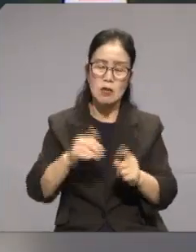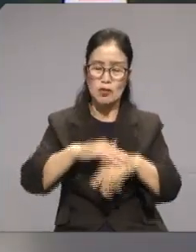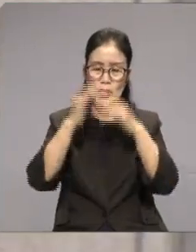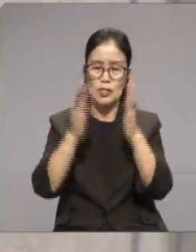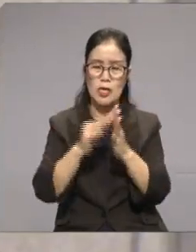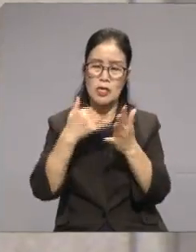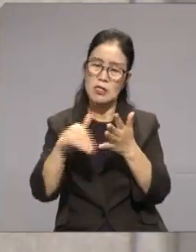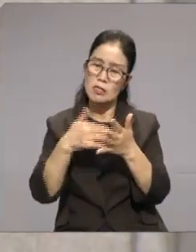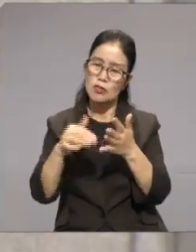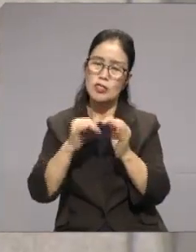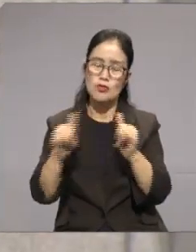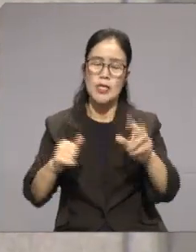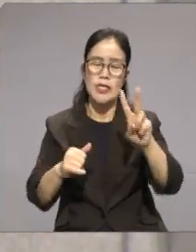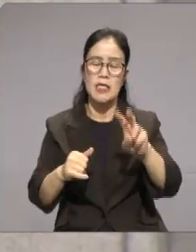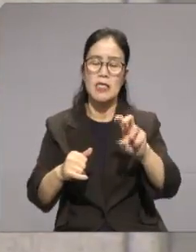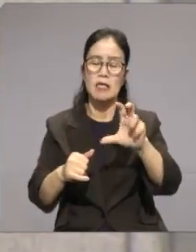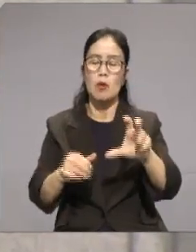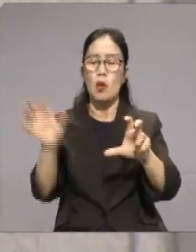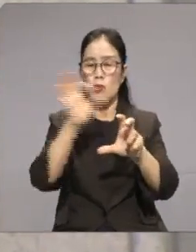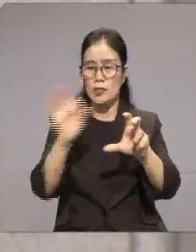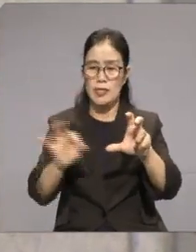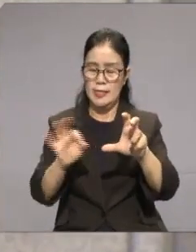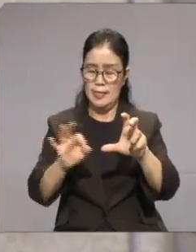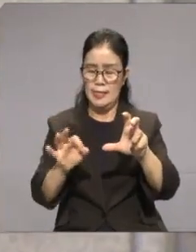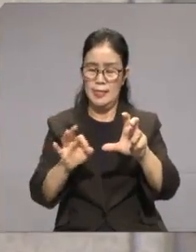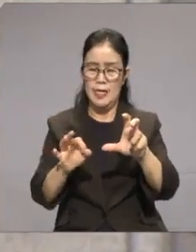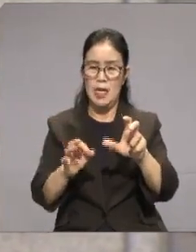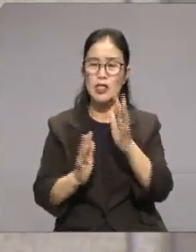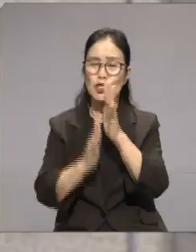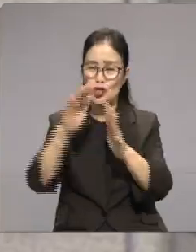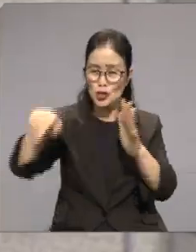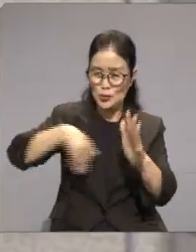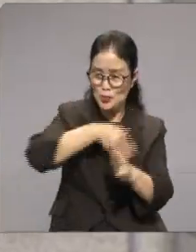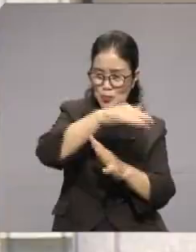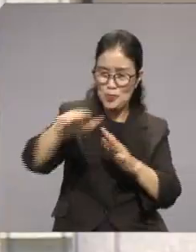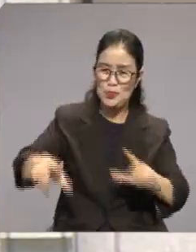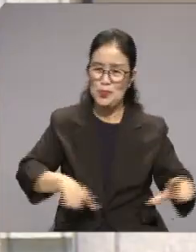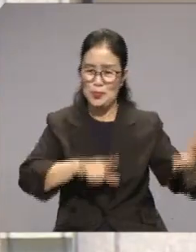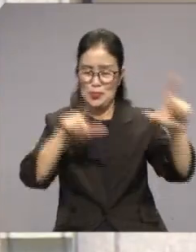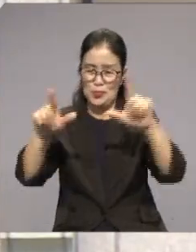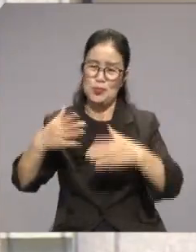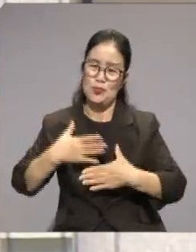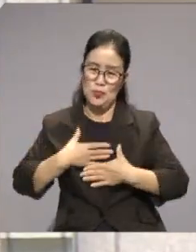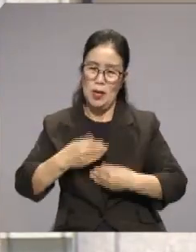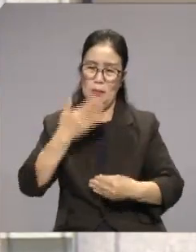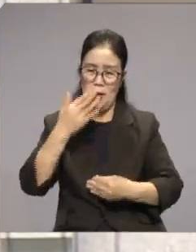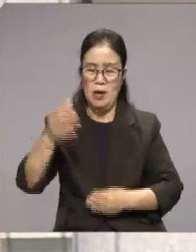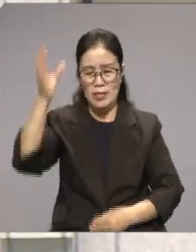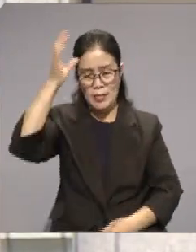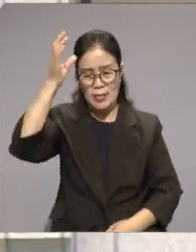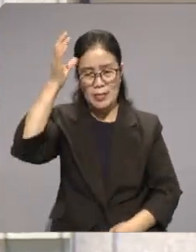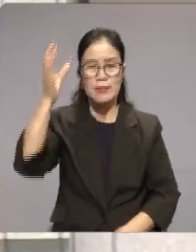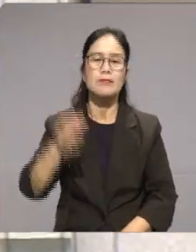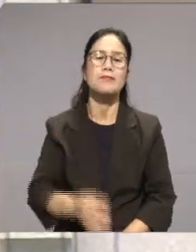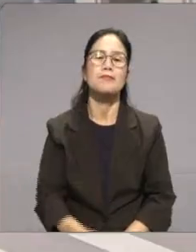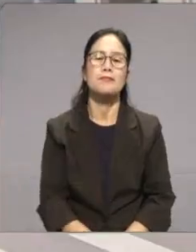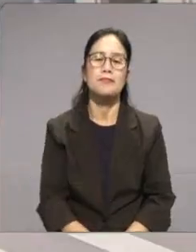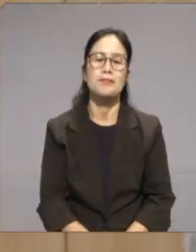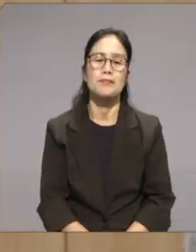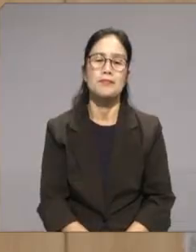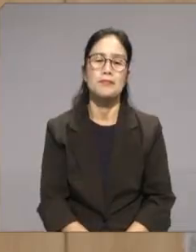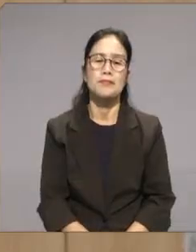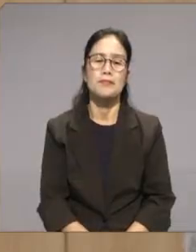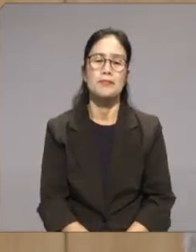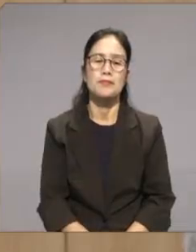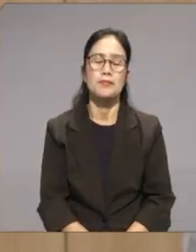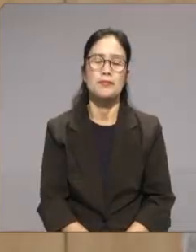인구의 25%인 약 11만 5천 명이 숲세권을 누릴 것으로 시는 기대했습니다.